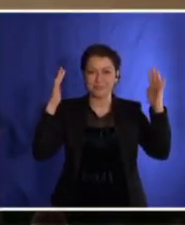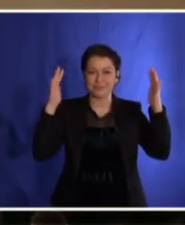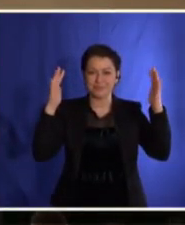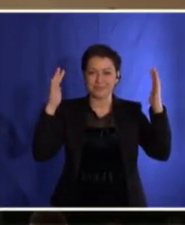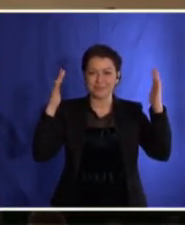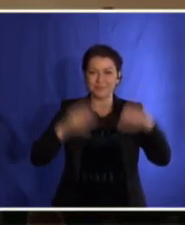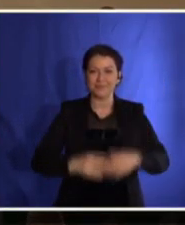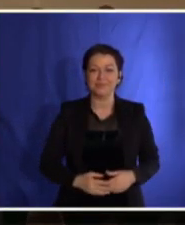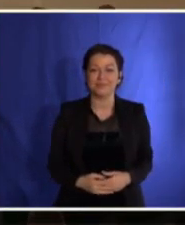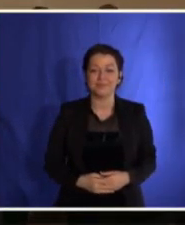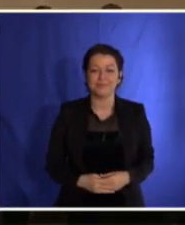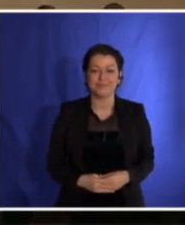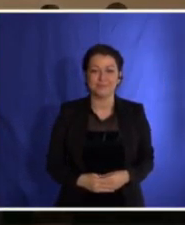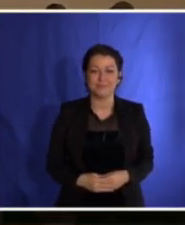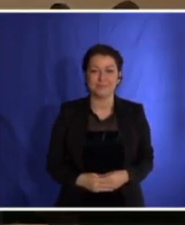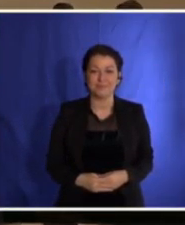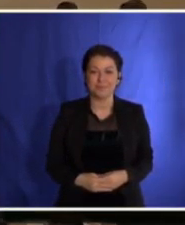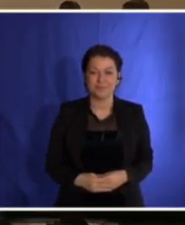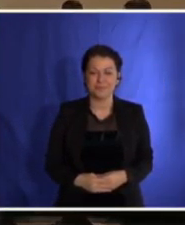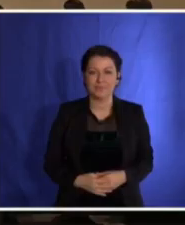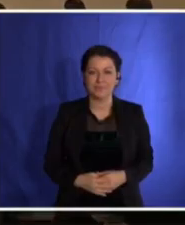Dankeschön.